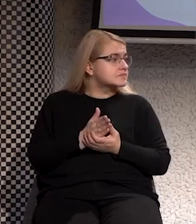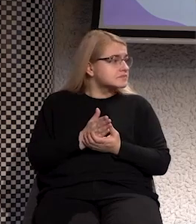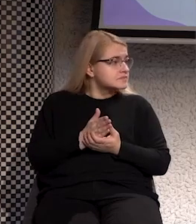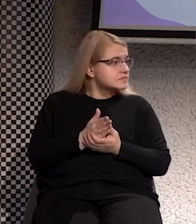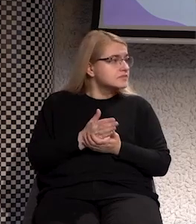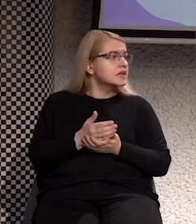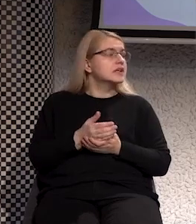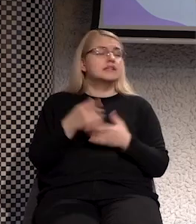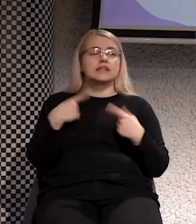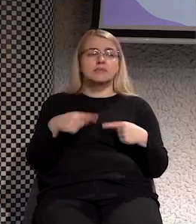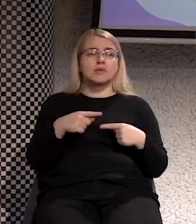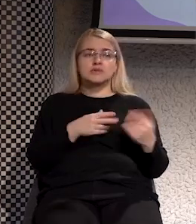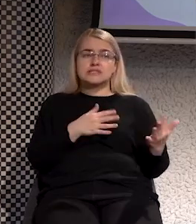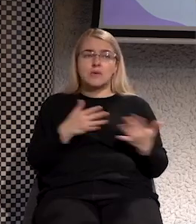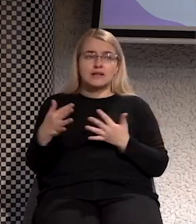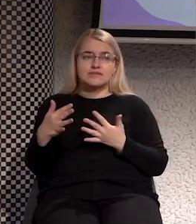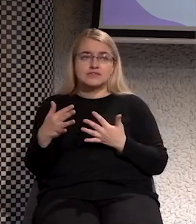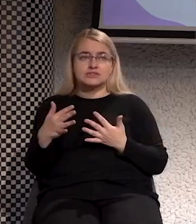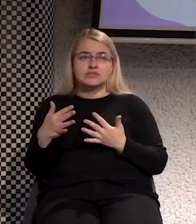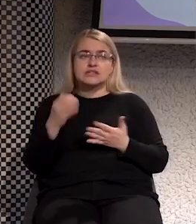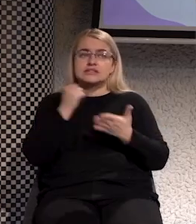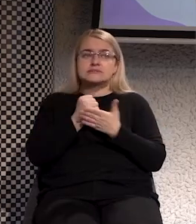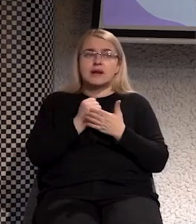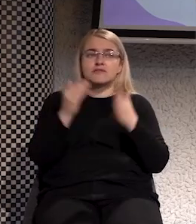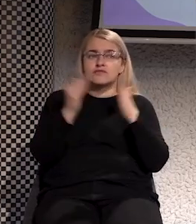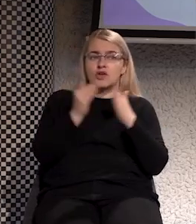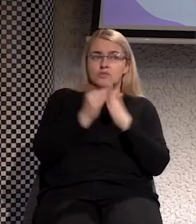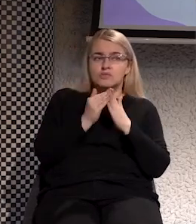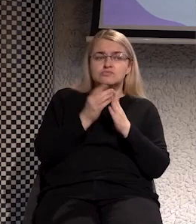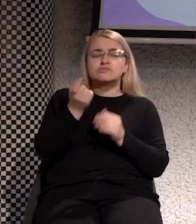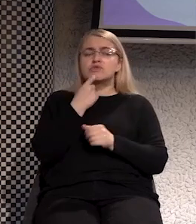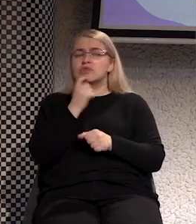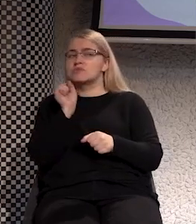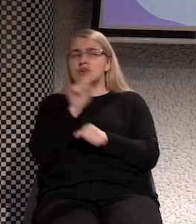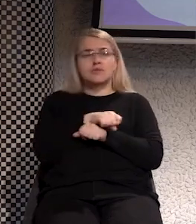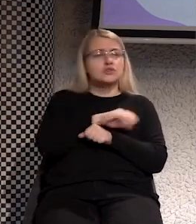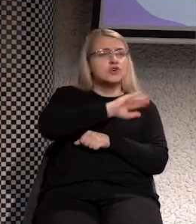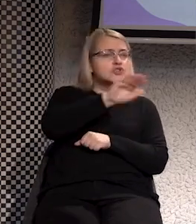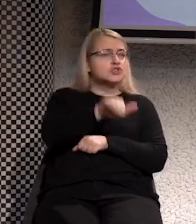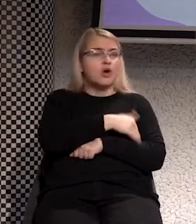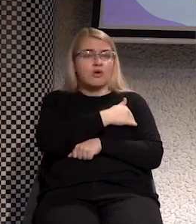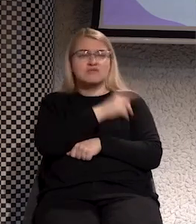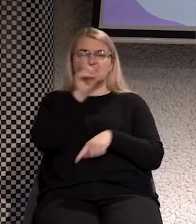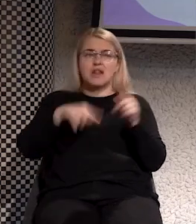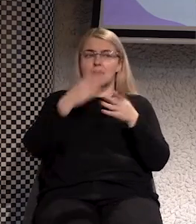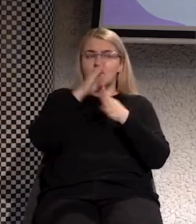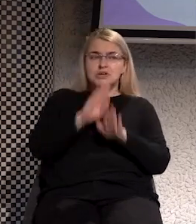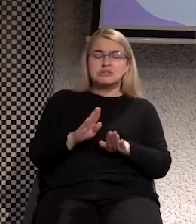się nie załatwi tych wszystkich spraw, bo jeżeli oni z domu tego nie wyniosą, czym jest przemoc, my im w szkole też jakoś nieumiejętnie pokażemy